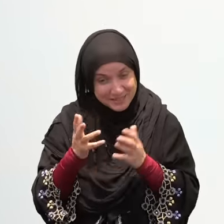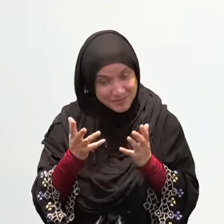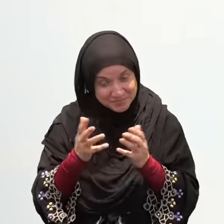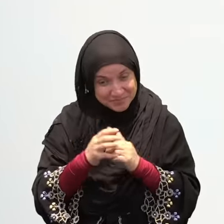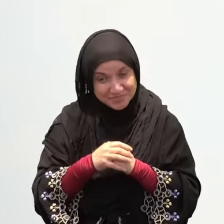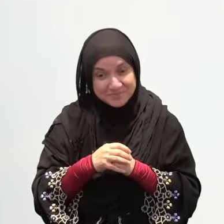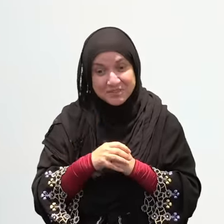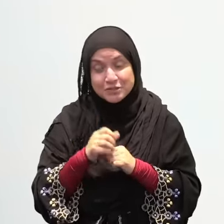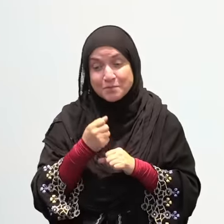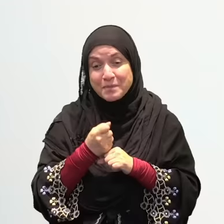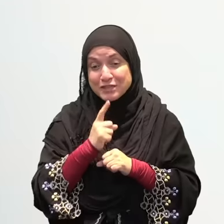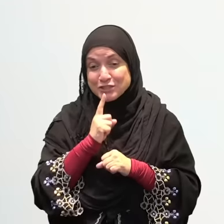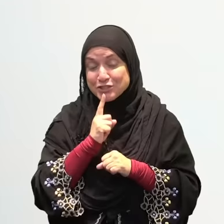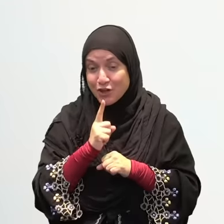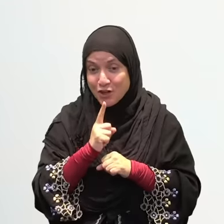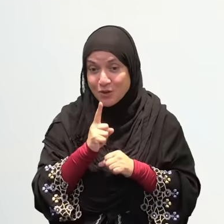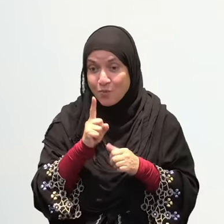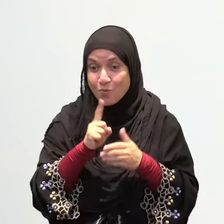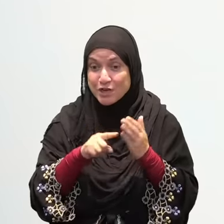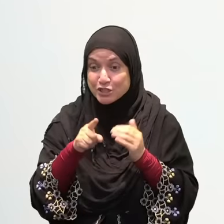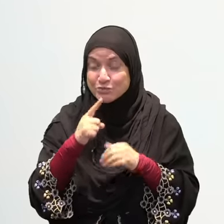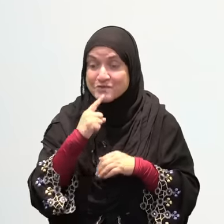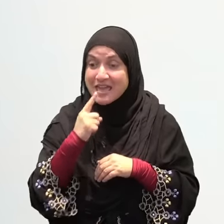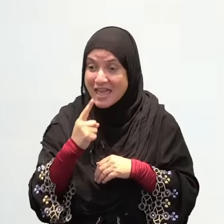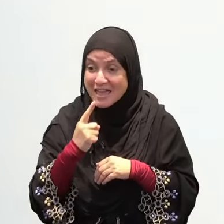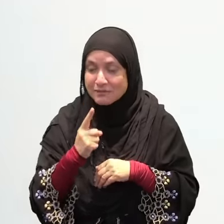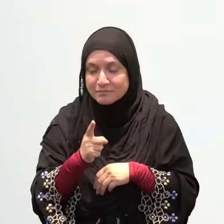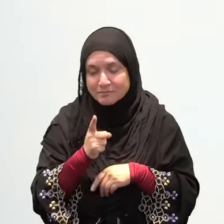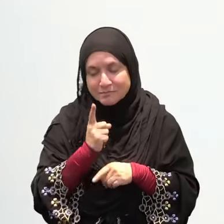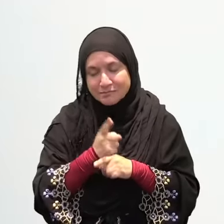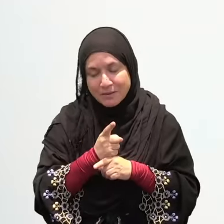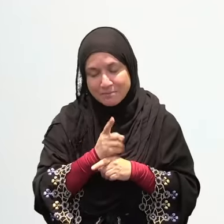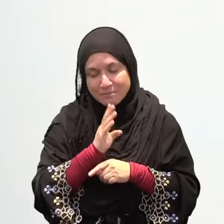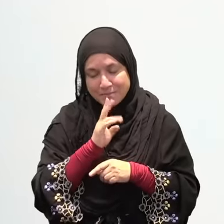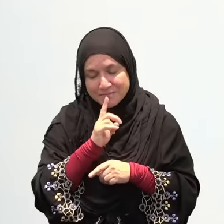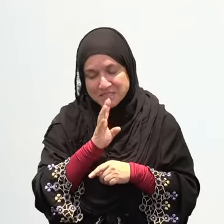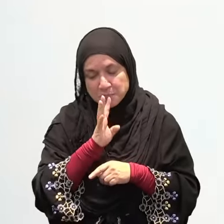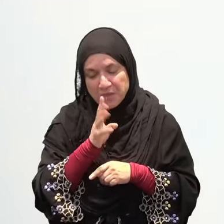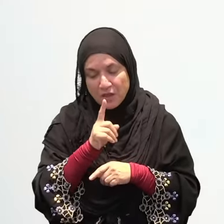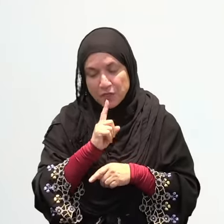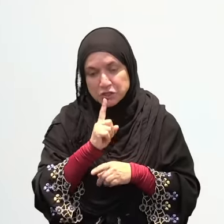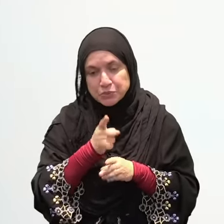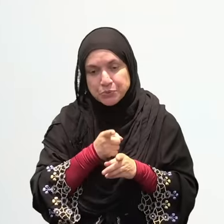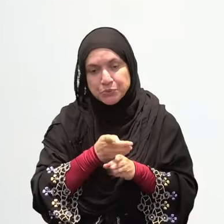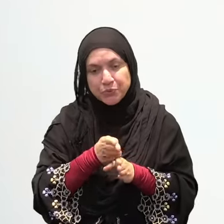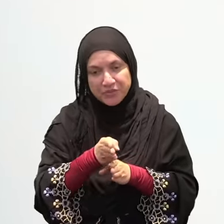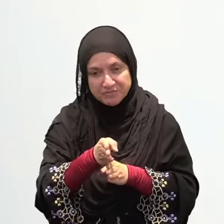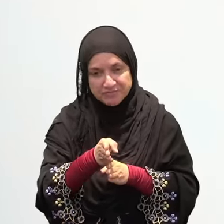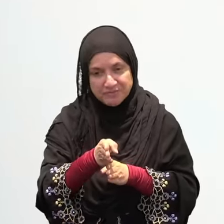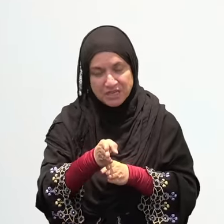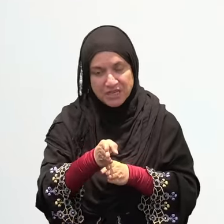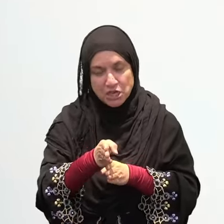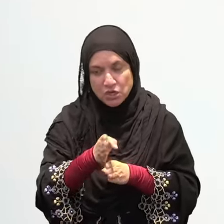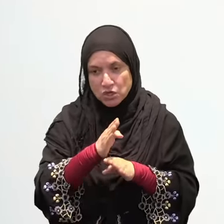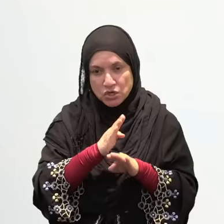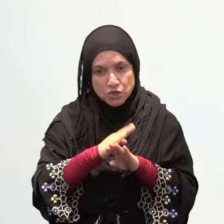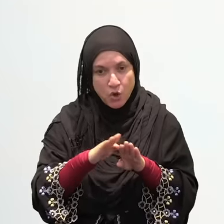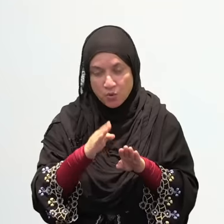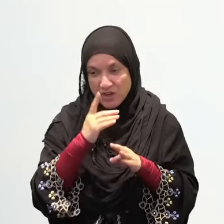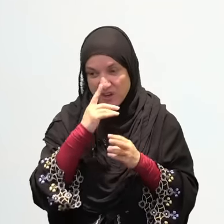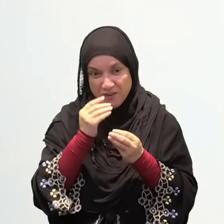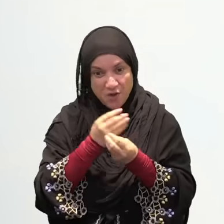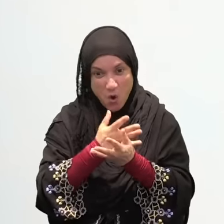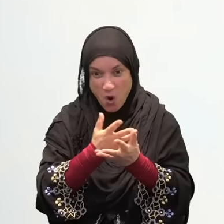فَتَبَيَّنُوا. You have to verify what comes to you. Number four, ask yourself if it's even worth verifying. Do I even need to verify this, or